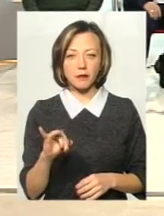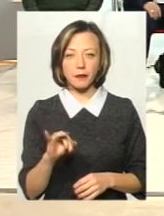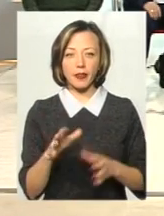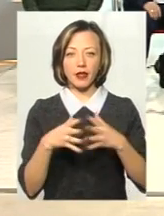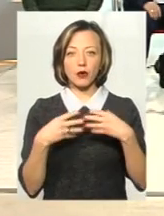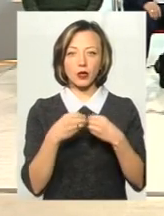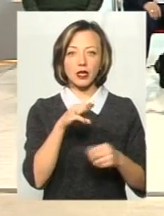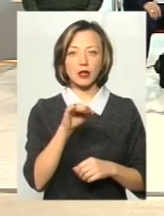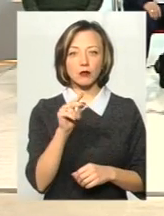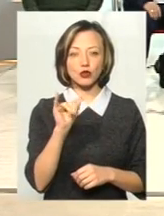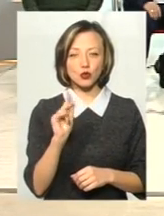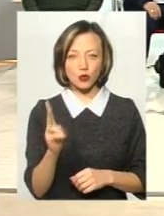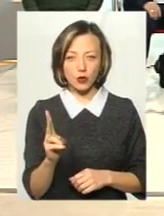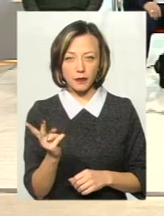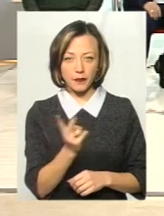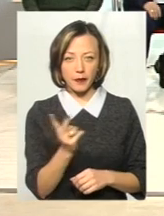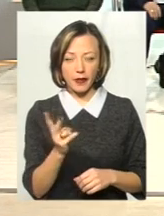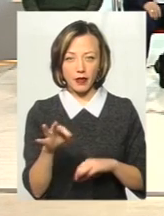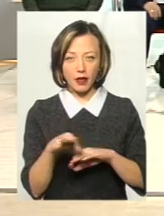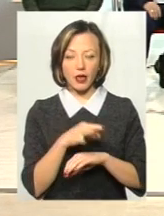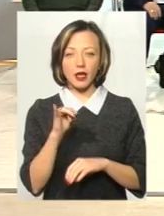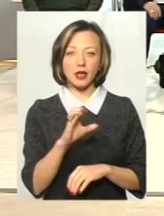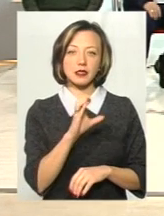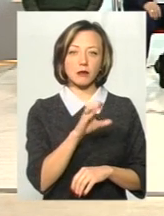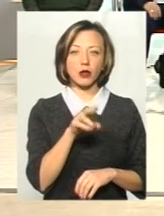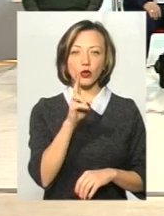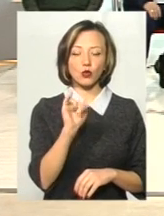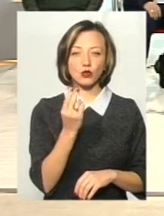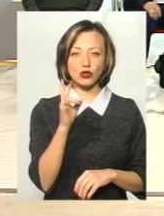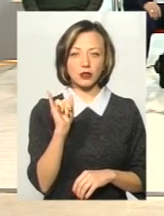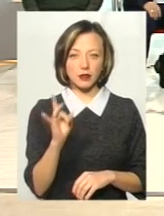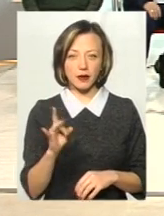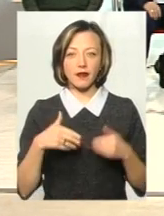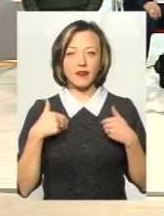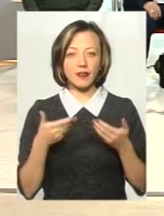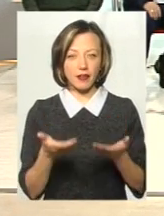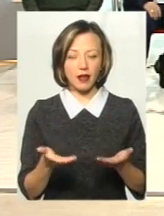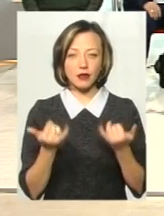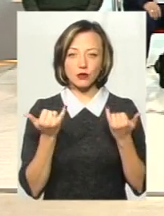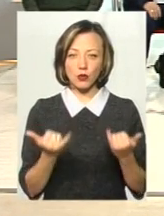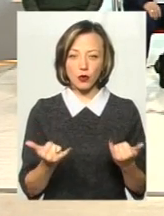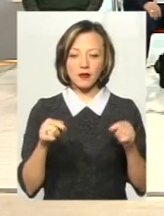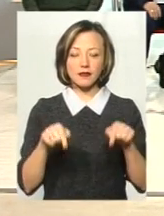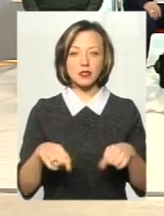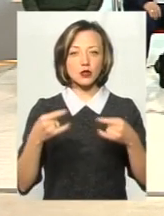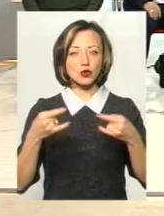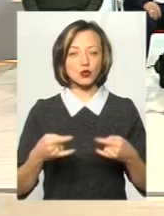родина Тимчук, пані Ірина та Мирослав і Степан Кушнір. Мої вітання. Сьогодні ми в цій